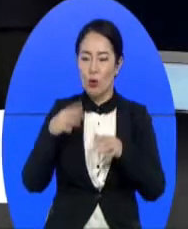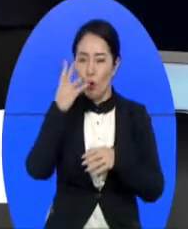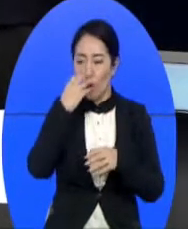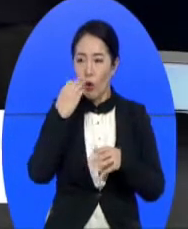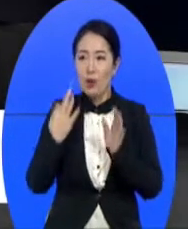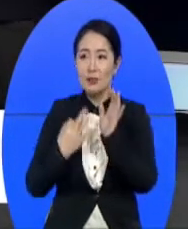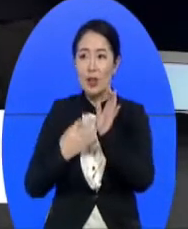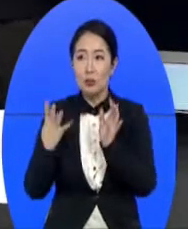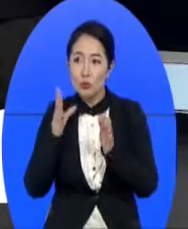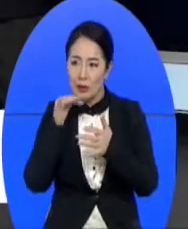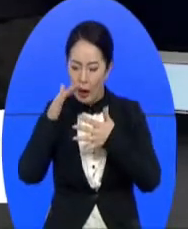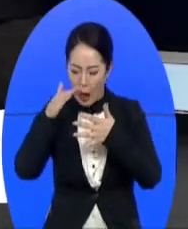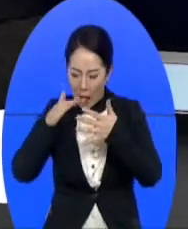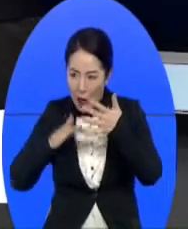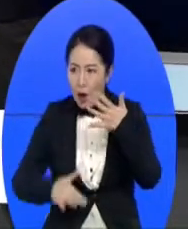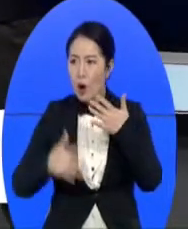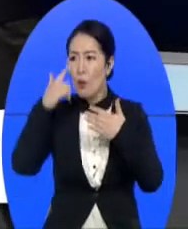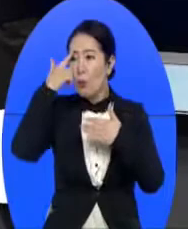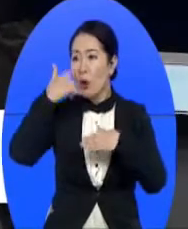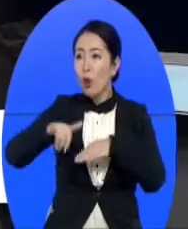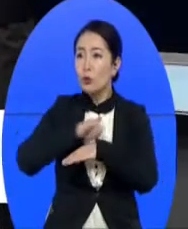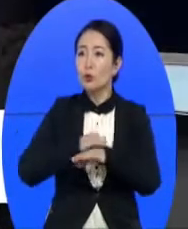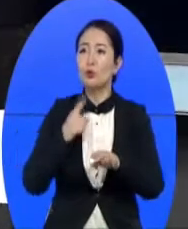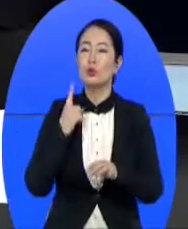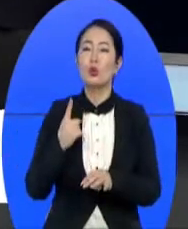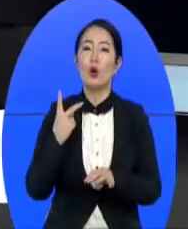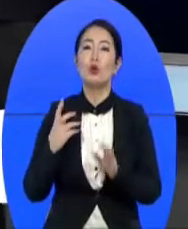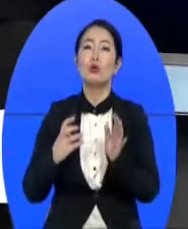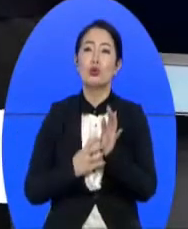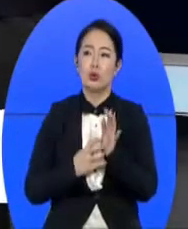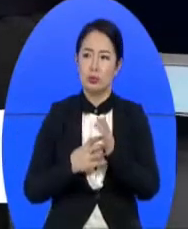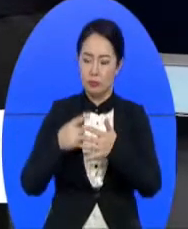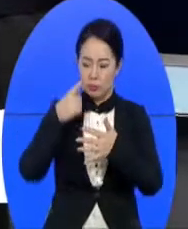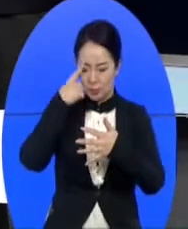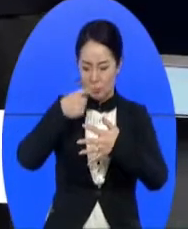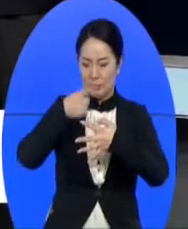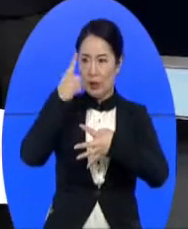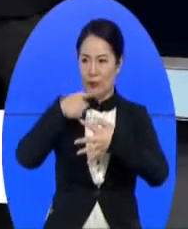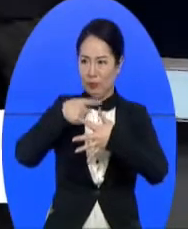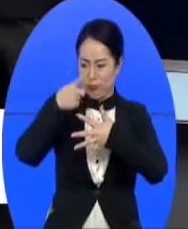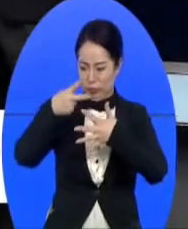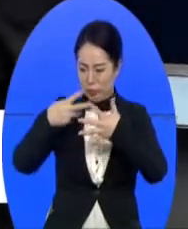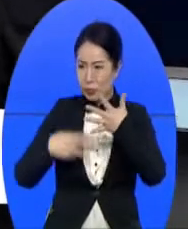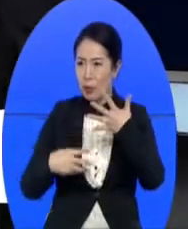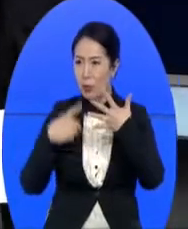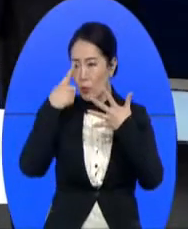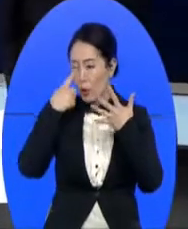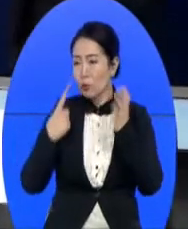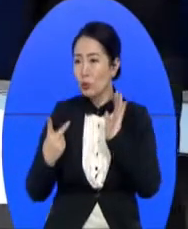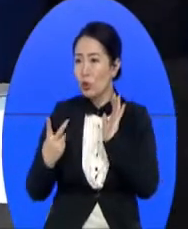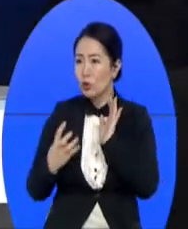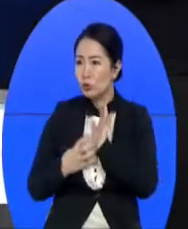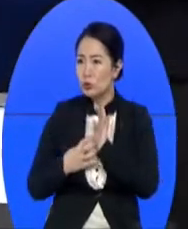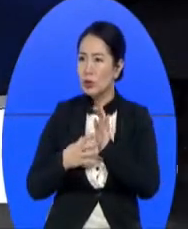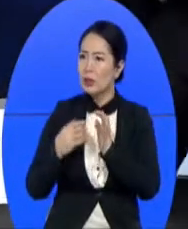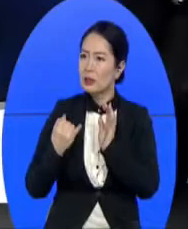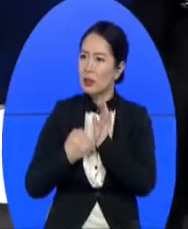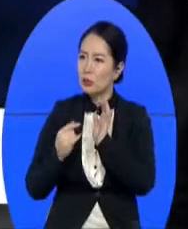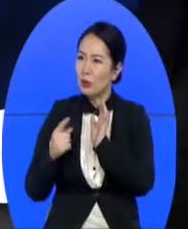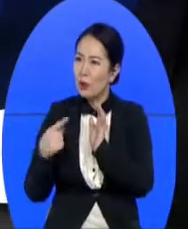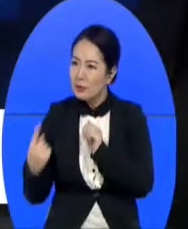гэх мэтчлэн Монгол улс 129-р байранд ирэмлэгддэг юм байна. Энэ нь эрэгтэйчүүд 66.1, за эмэгтэйчүүд 75.7. Энэ хоёрын